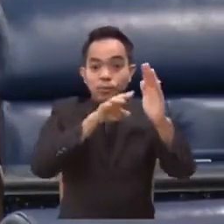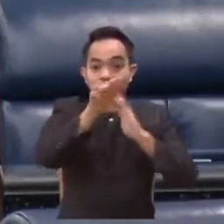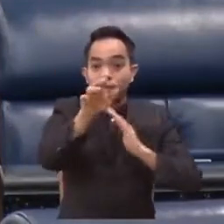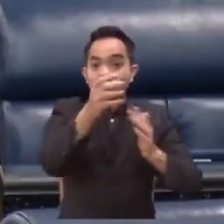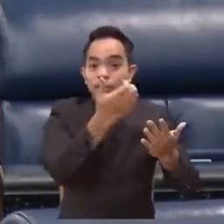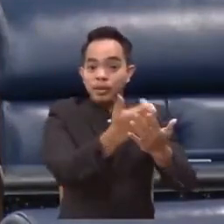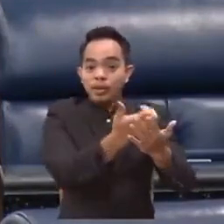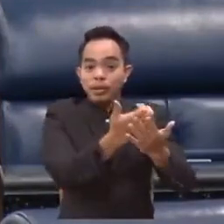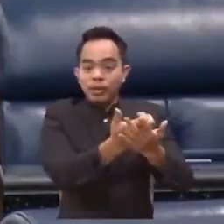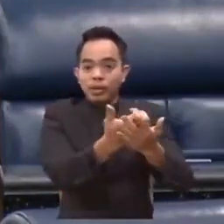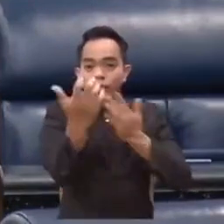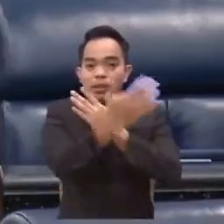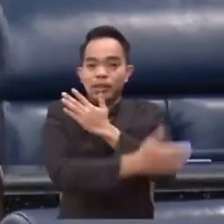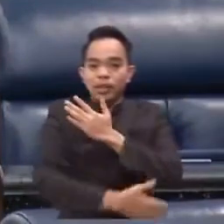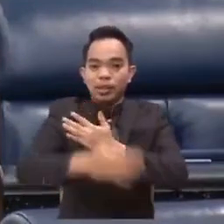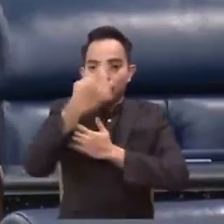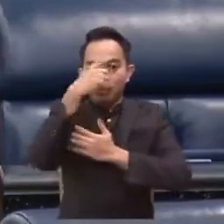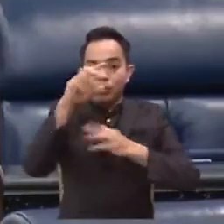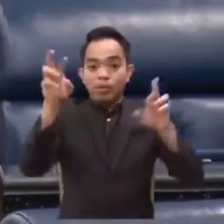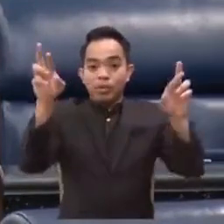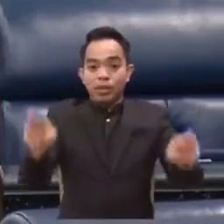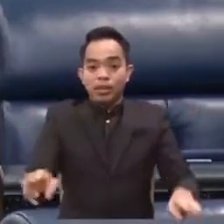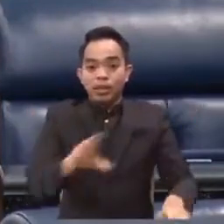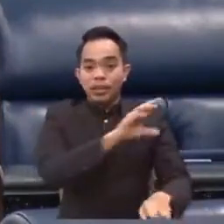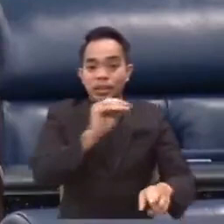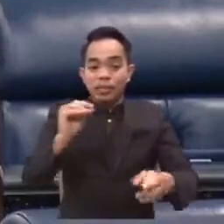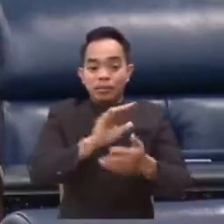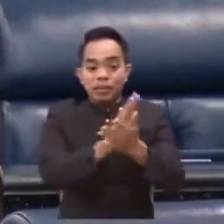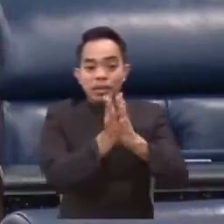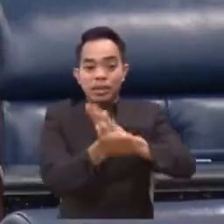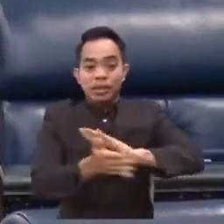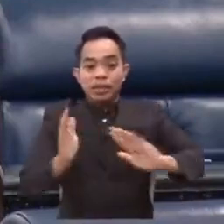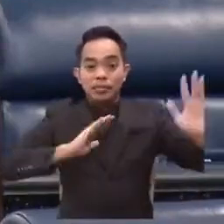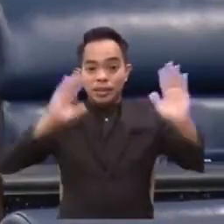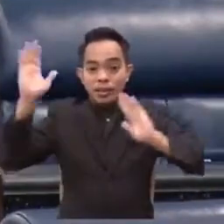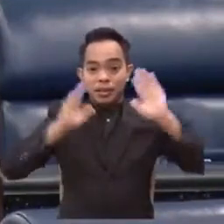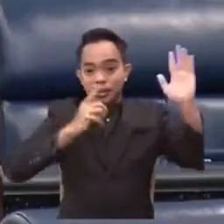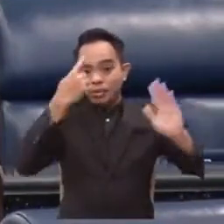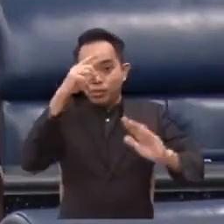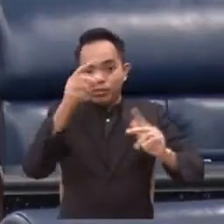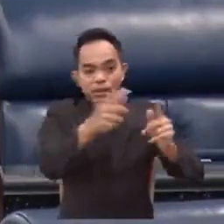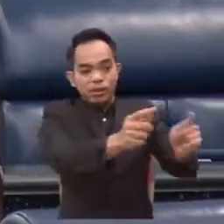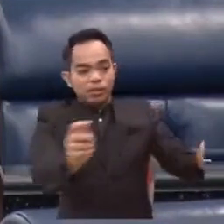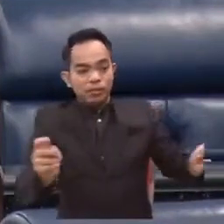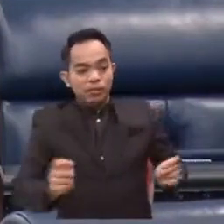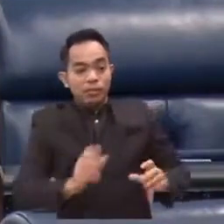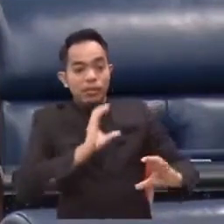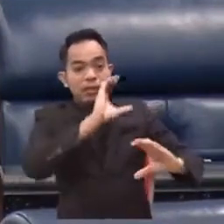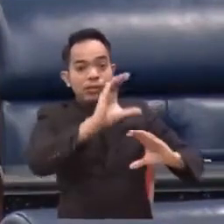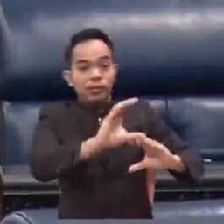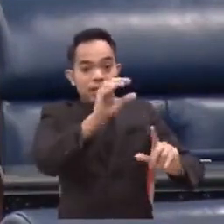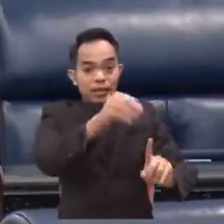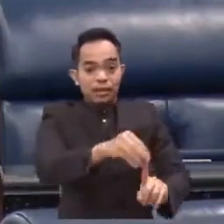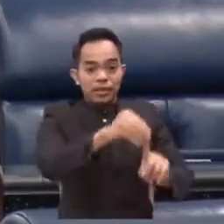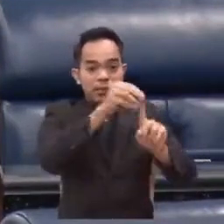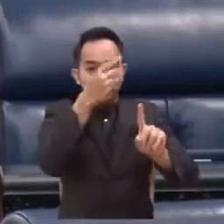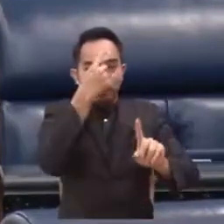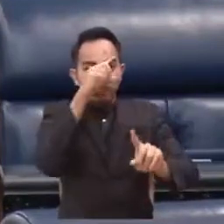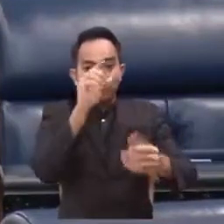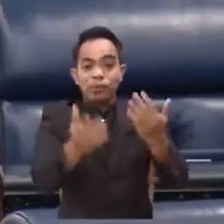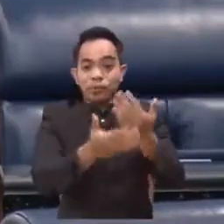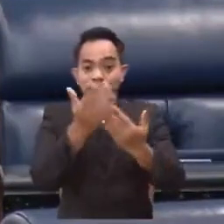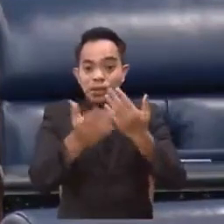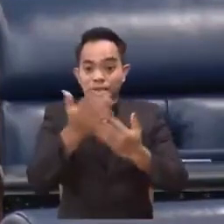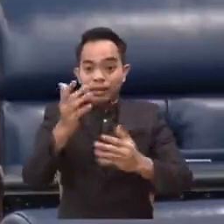dan pembangunan yang saksama untuk rakyat serta menjadikan Malaysia sebagai destinasi pelaburan yang lebih menarik dengan memudahkan